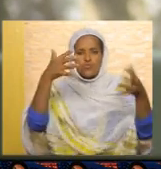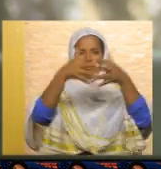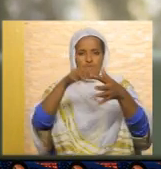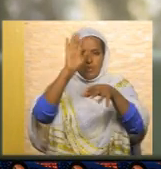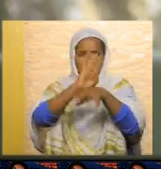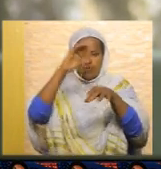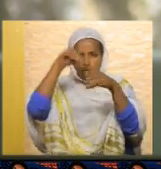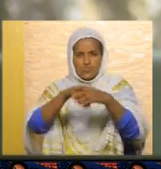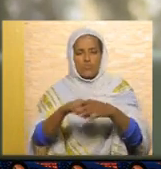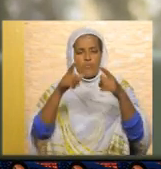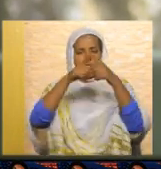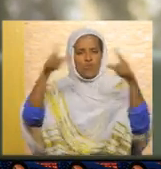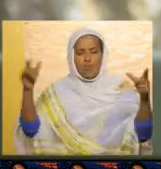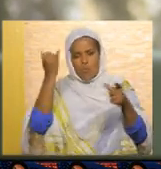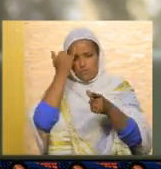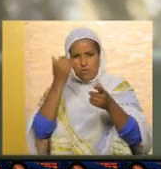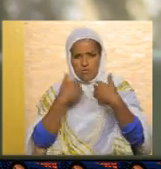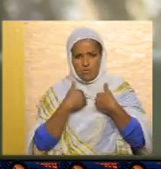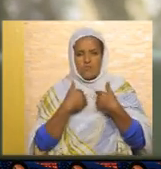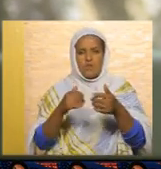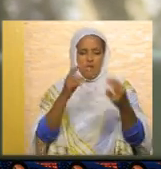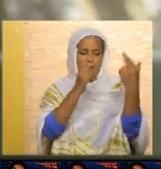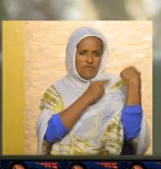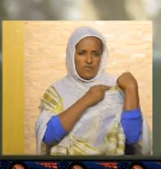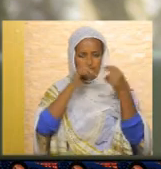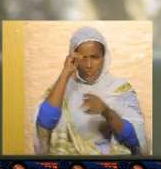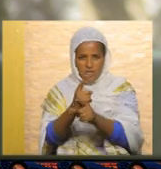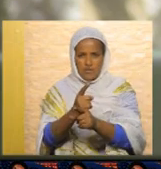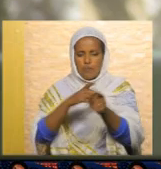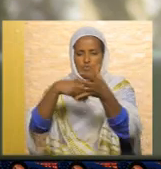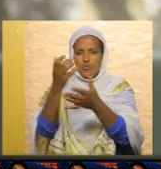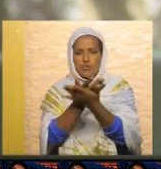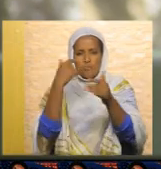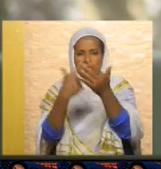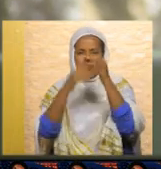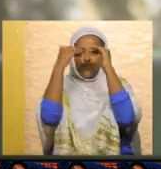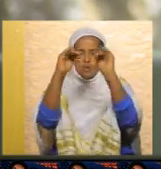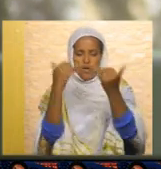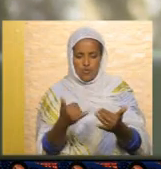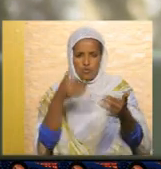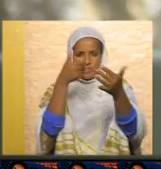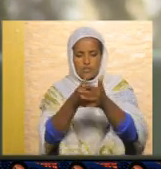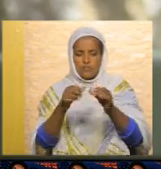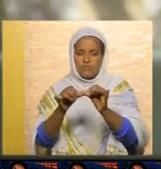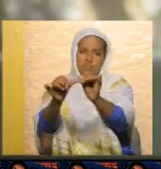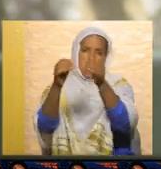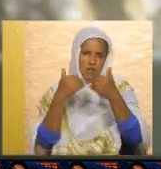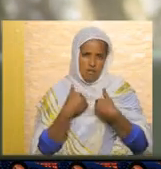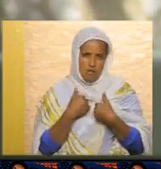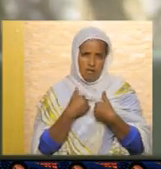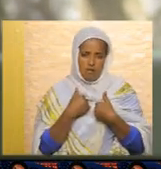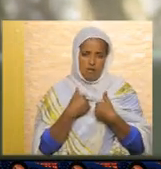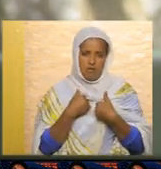ነው። በፊትም አሁንም ያ ይታያል ወይ ነው አንዱ ጥያቄ። በተለያየ ጥያቄ